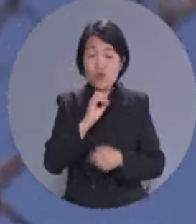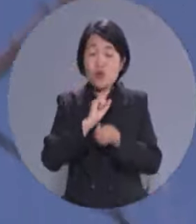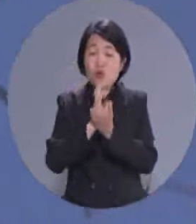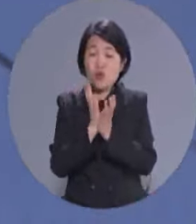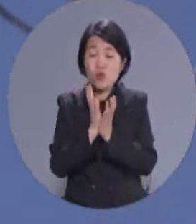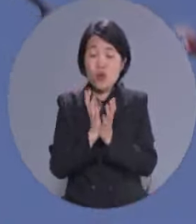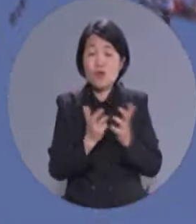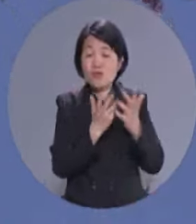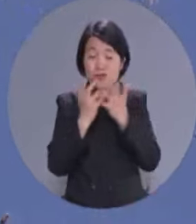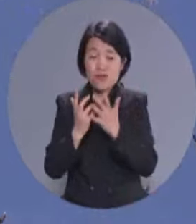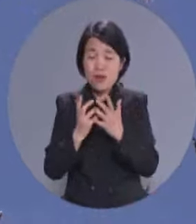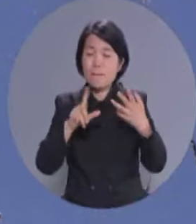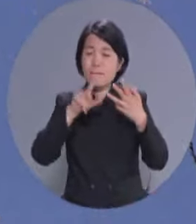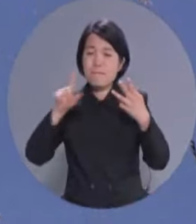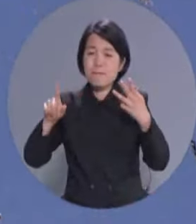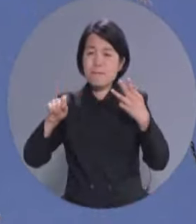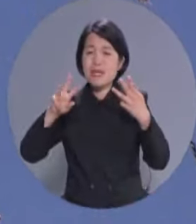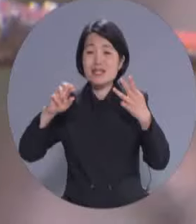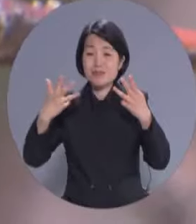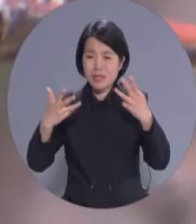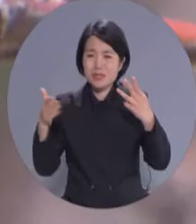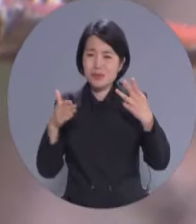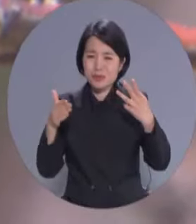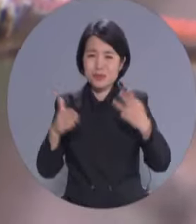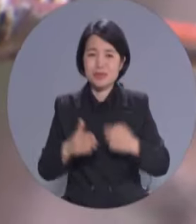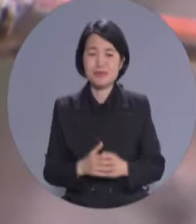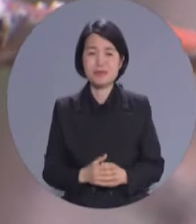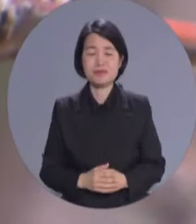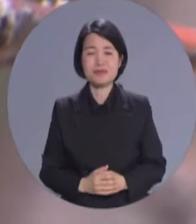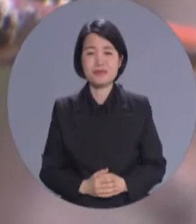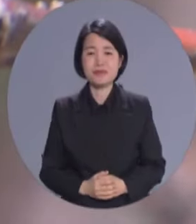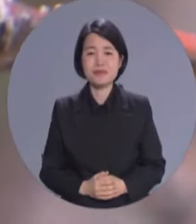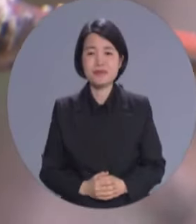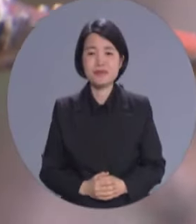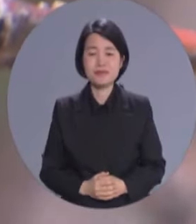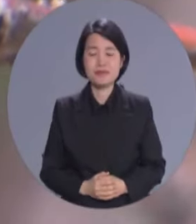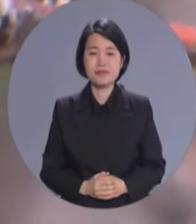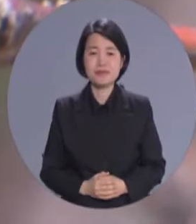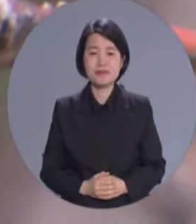시기는 오는 28일로 전망됩니다. MBC 뉴스 김담입니다.